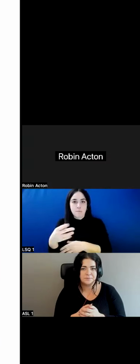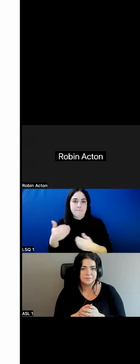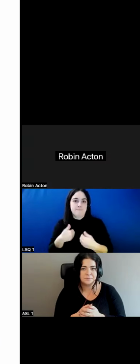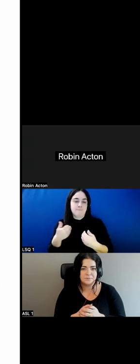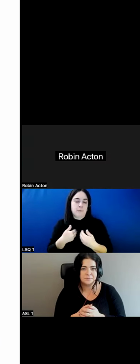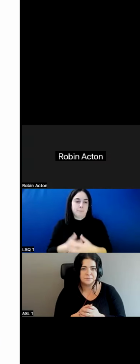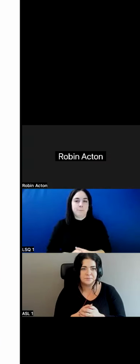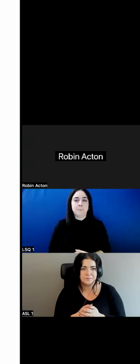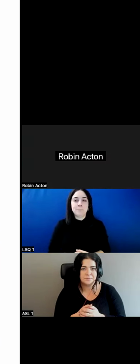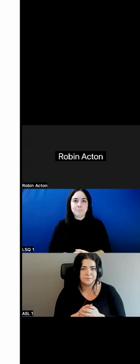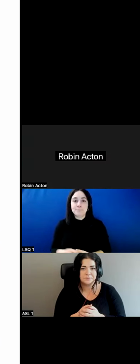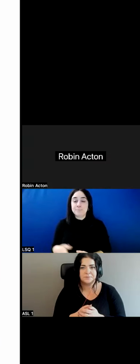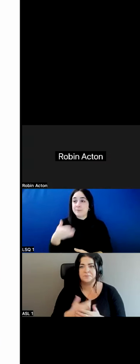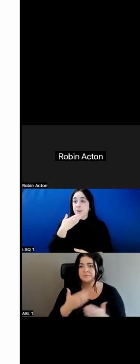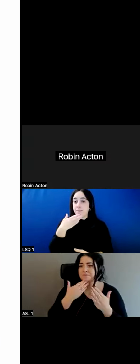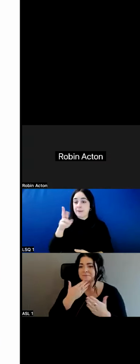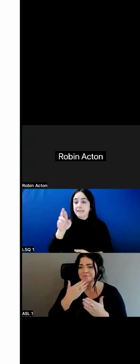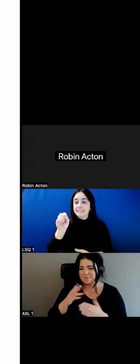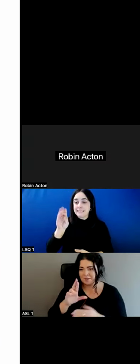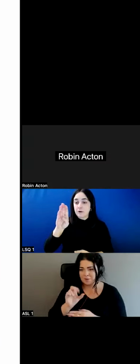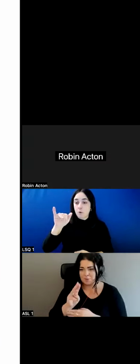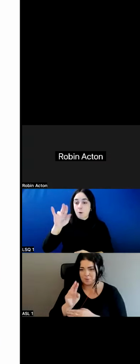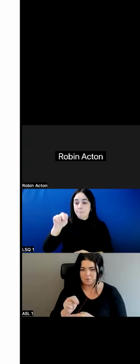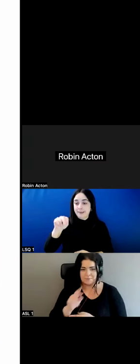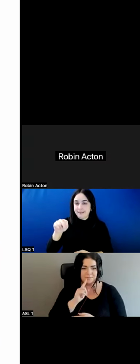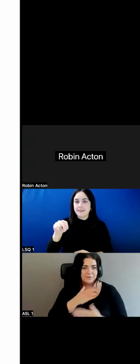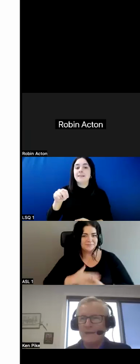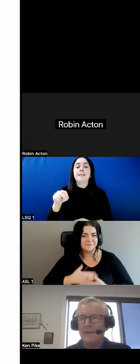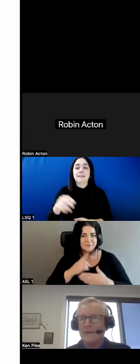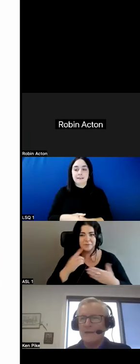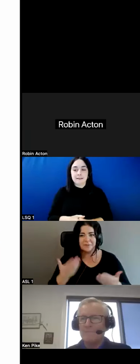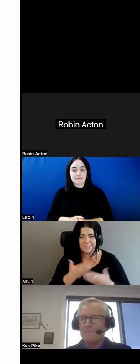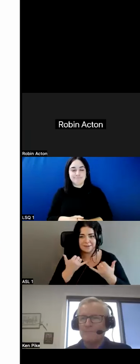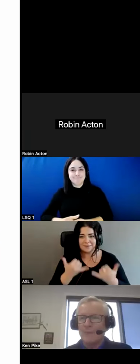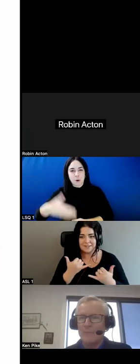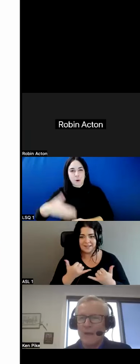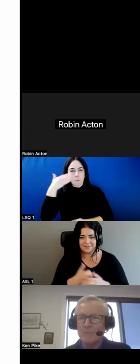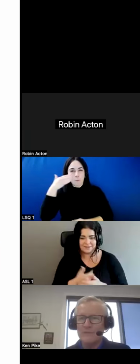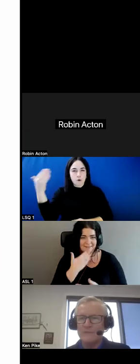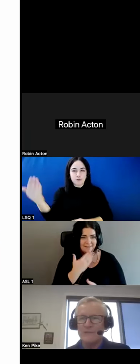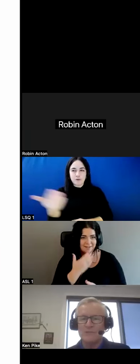Merci, Robin. C'est un plaisir d'être ici. Bonjour à tous.